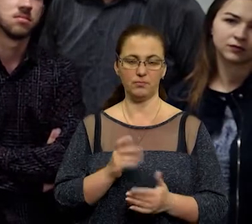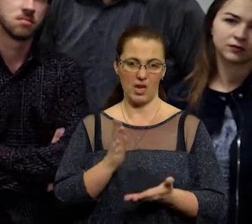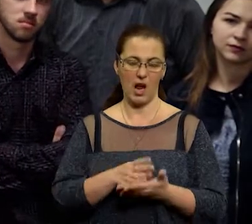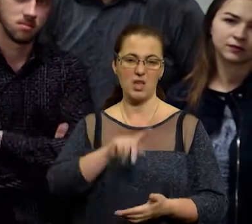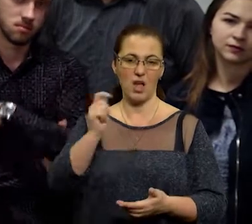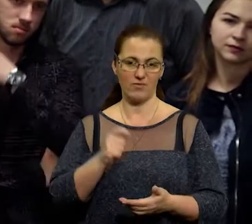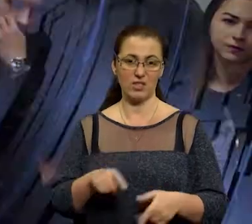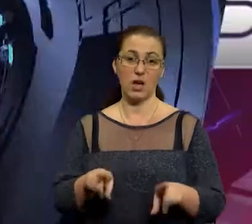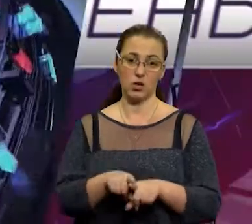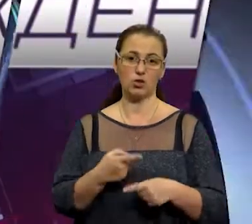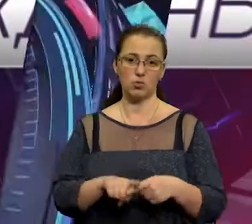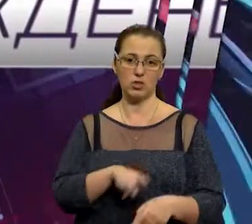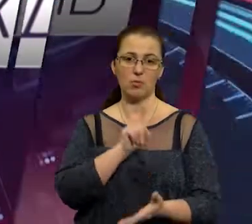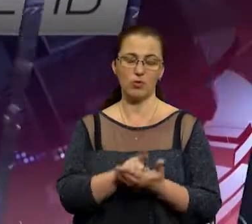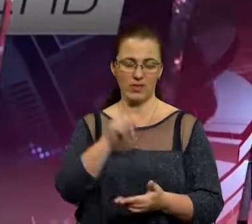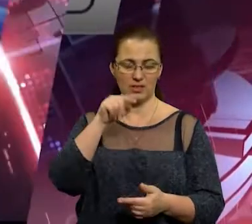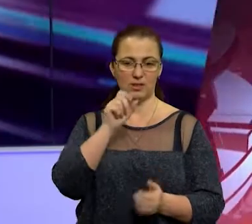і тому це має знати кожен.